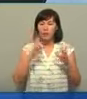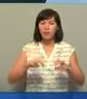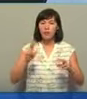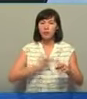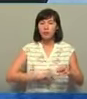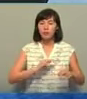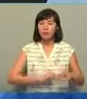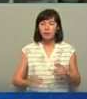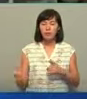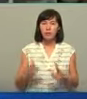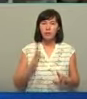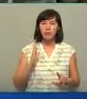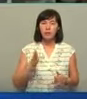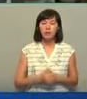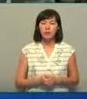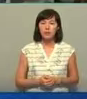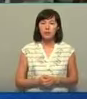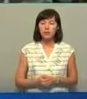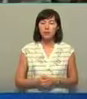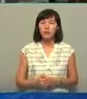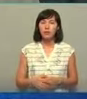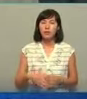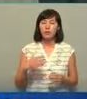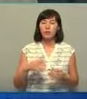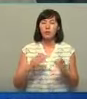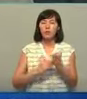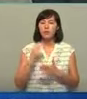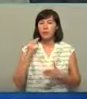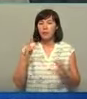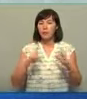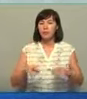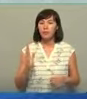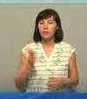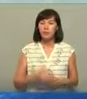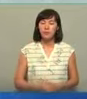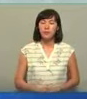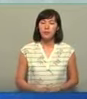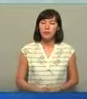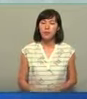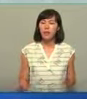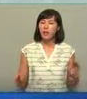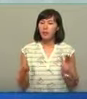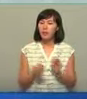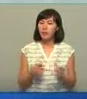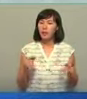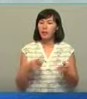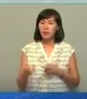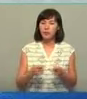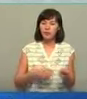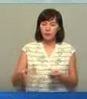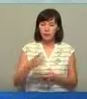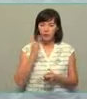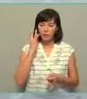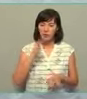зерделу жұмыстарын жүргізеді. Ең әуелі сыбайластық тәуекелдері жоғары салалар сүзгіден өтпек. Жалпы сыбайлас жемқорлыққа қарсы күрес